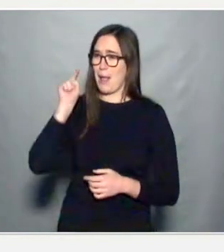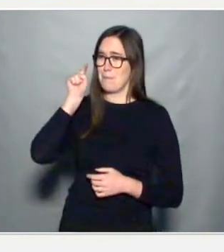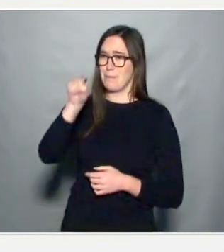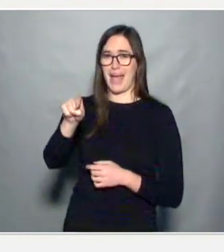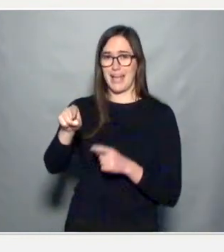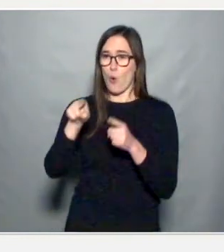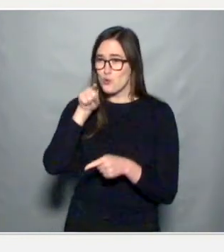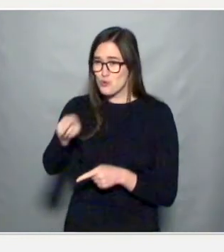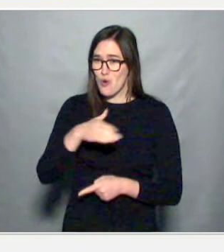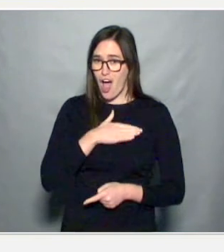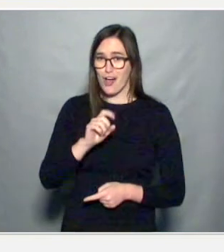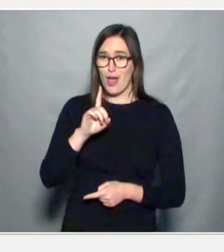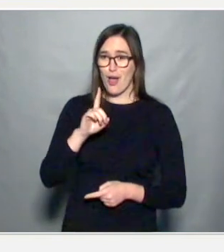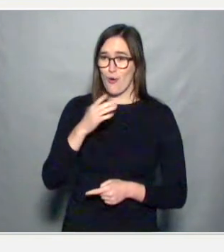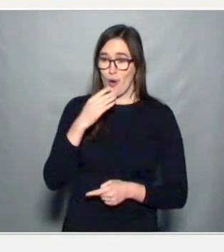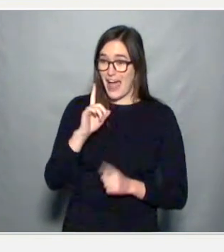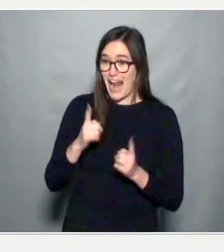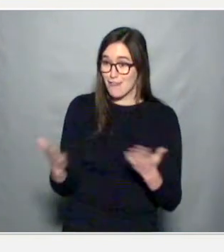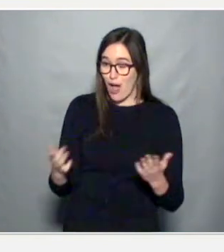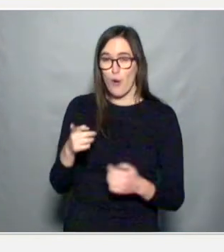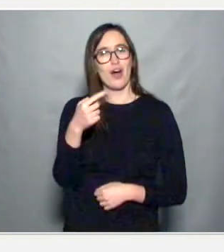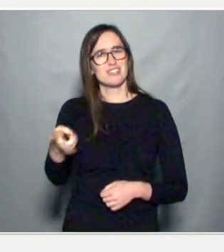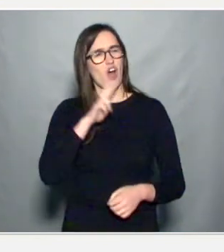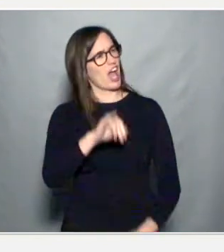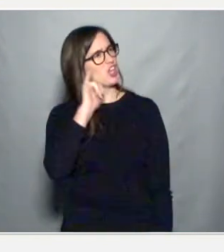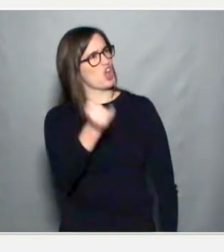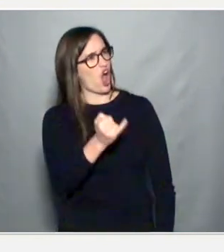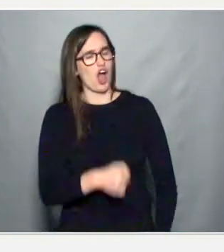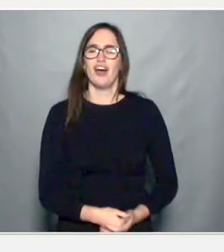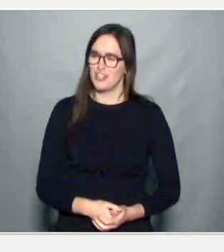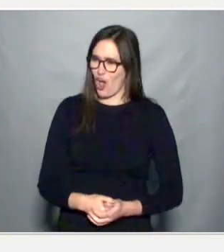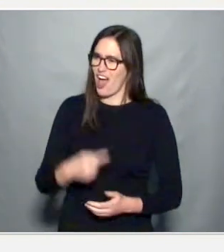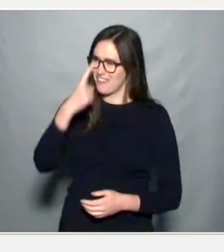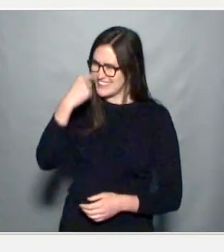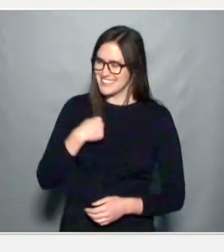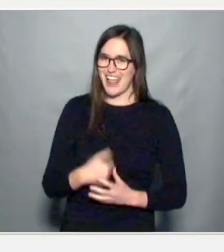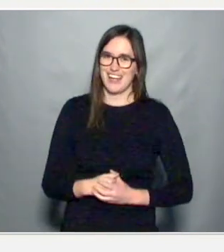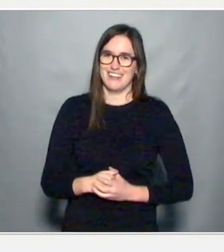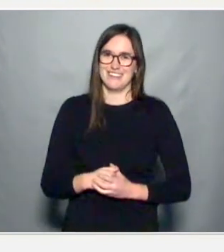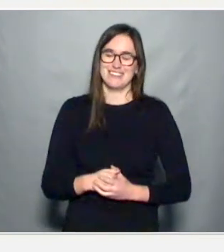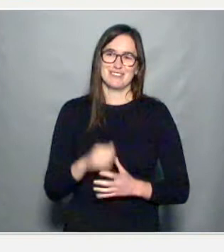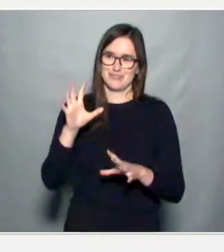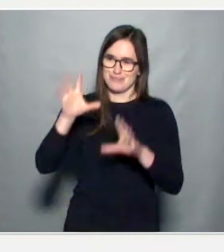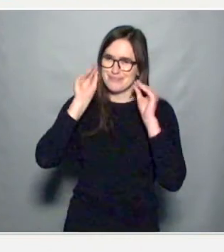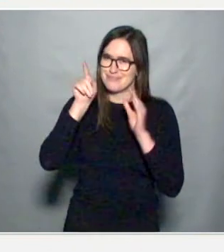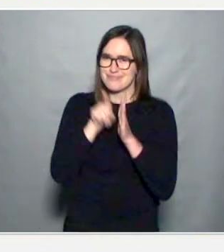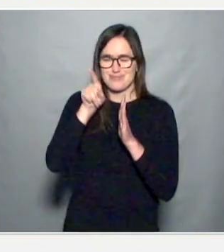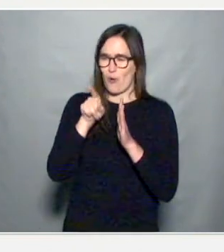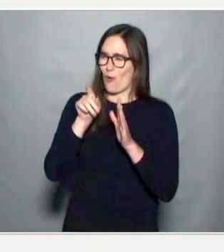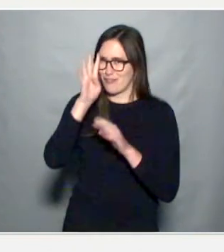har ADHD, eller hur? Och han svarade, ja. Jag bara, men jag visste det. Fan vad skön du